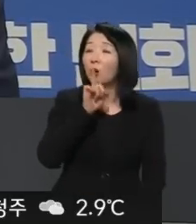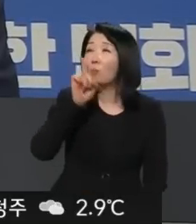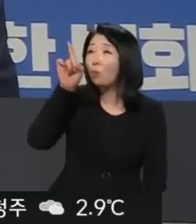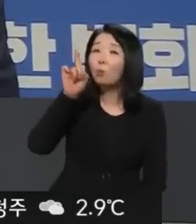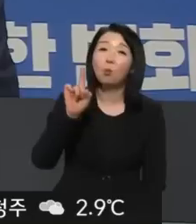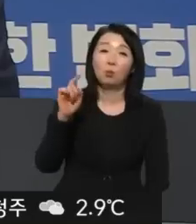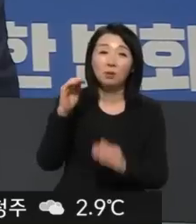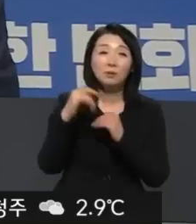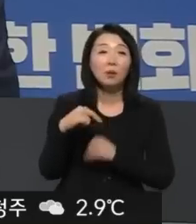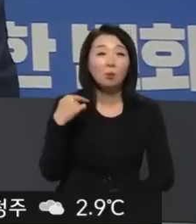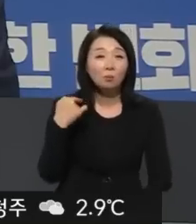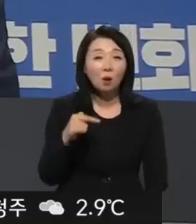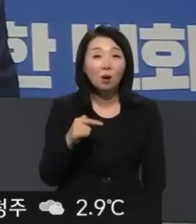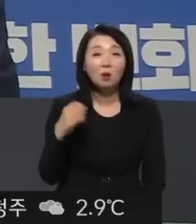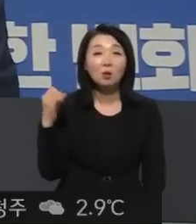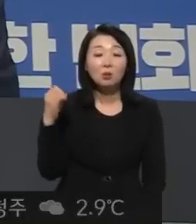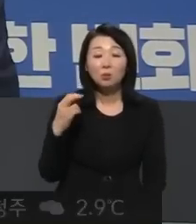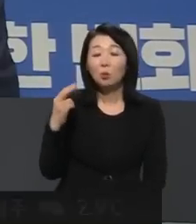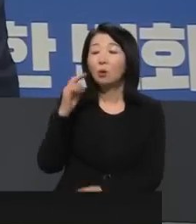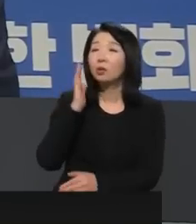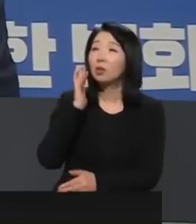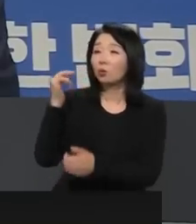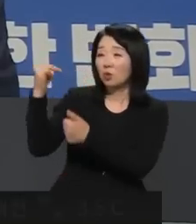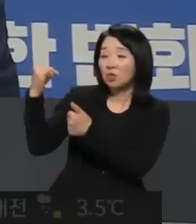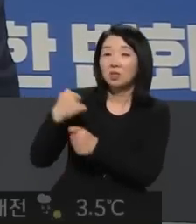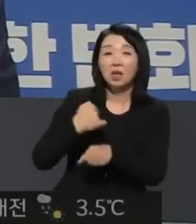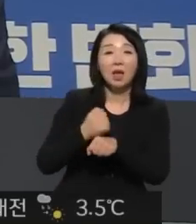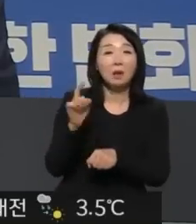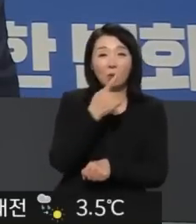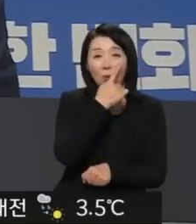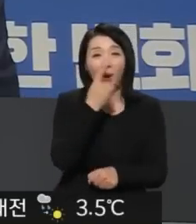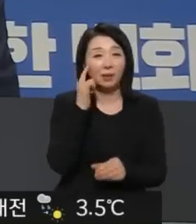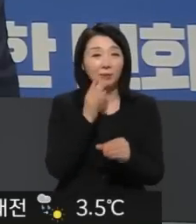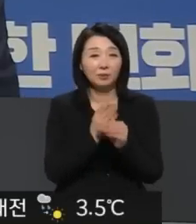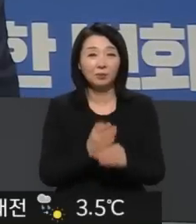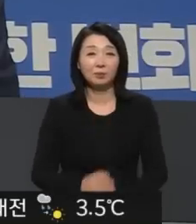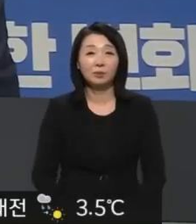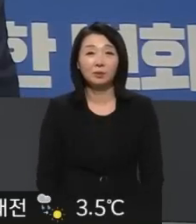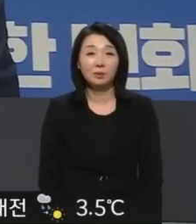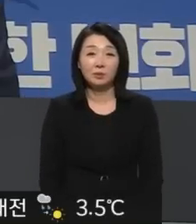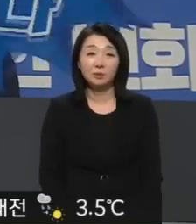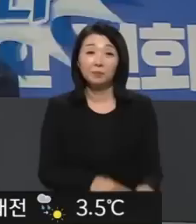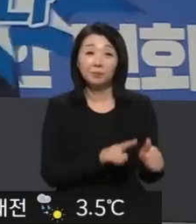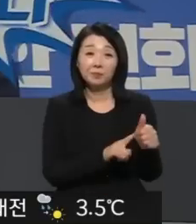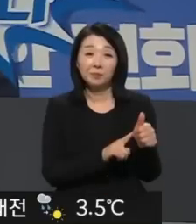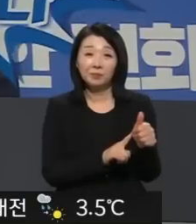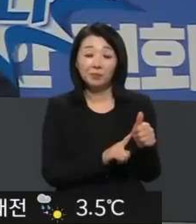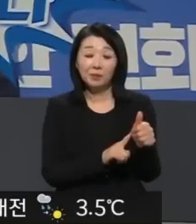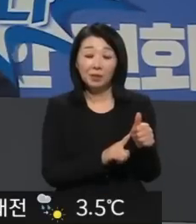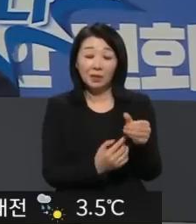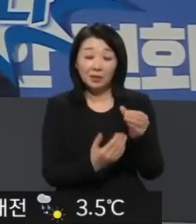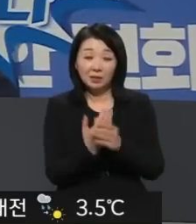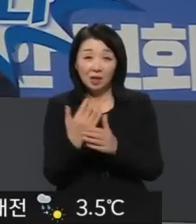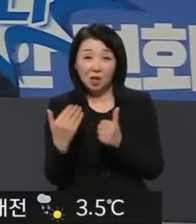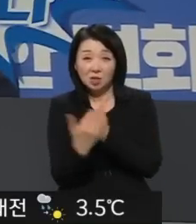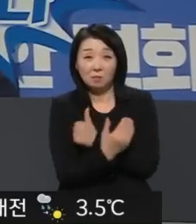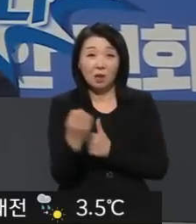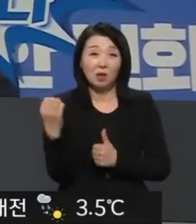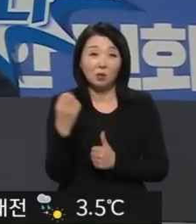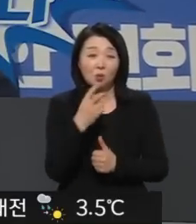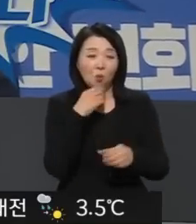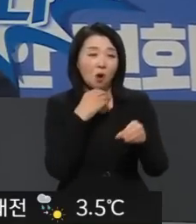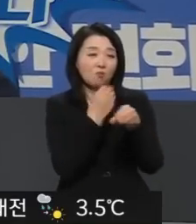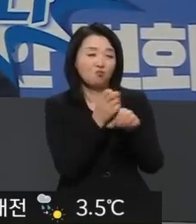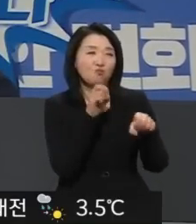내용의 보고가 올라가고 또 어떤 지시를 받았는지 등을 확인하는 중입니다. 노 전 실장, 앞서 사건 은폐, 즉 월북